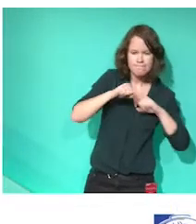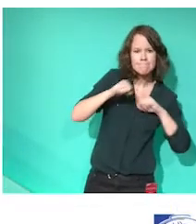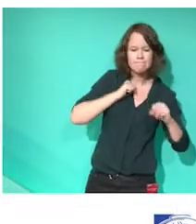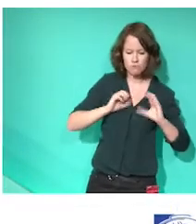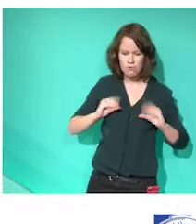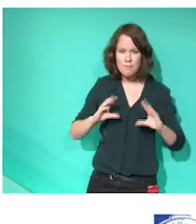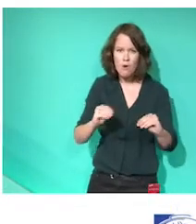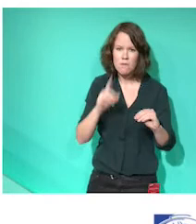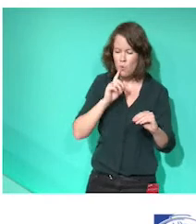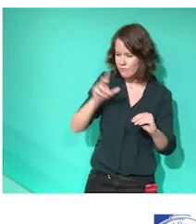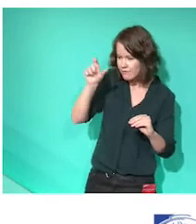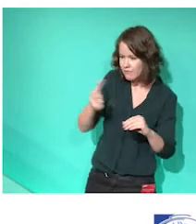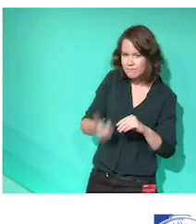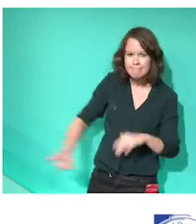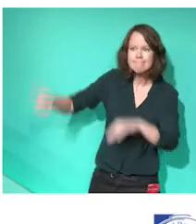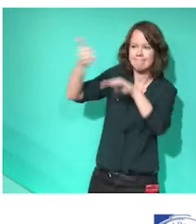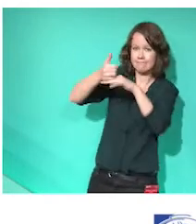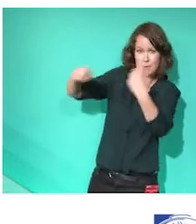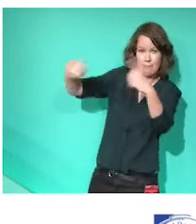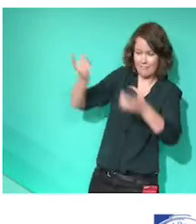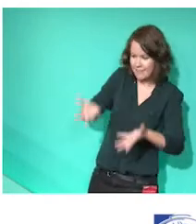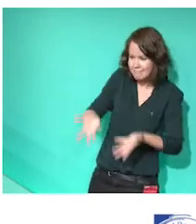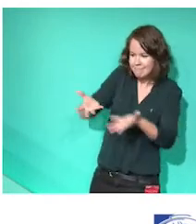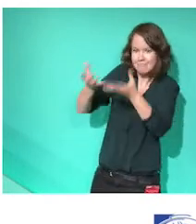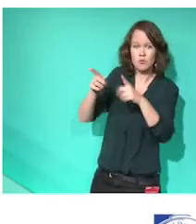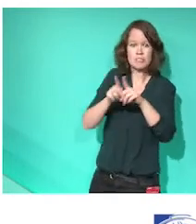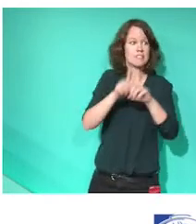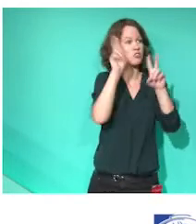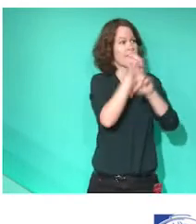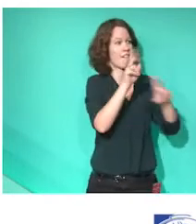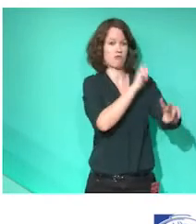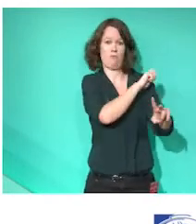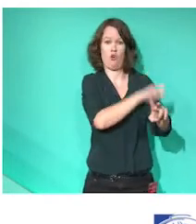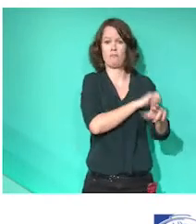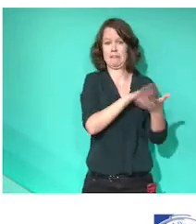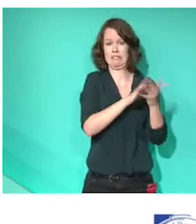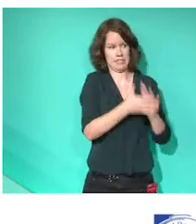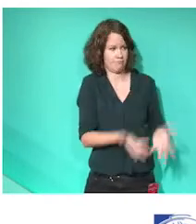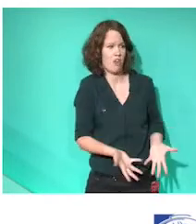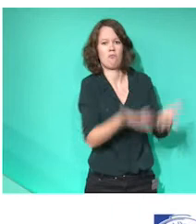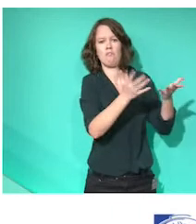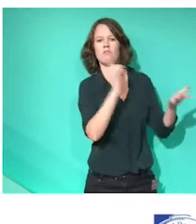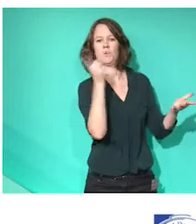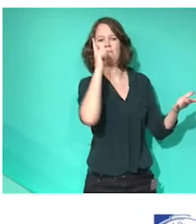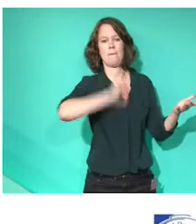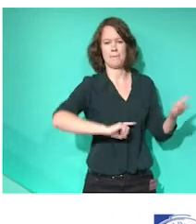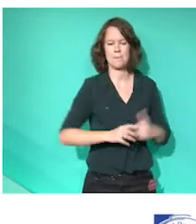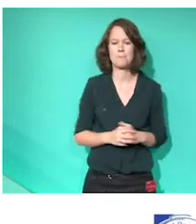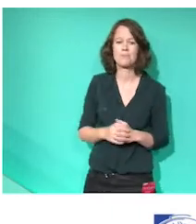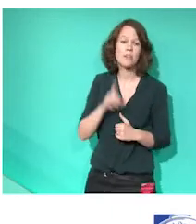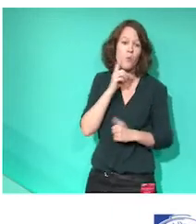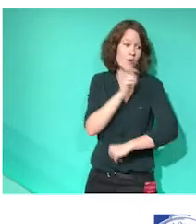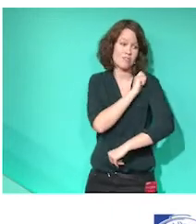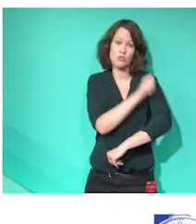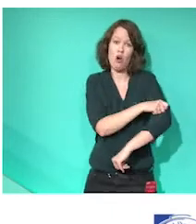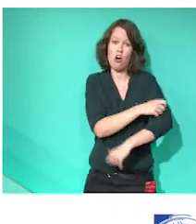femmes aux postes à responsabilité, mais aussi l'accès à la pratique sportive en général. Tout simplement pourquoi ? Parce que le sport n'est